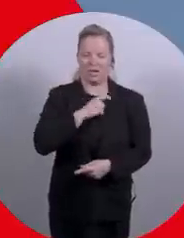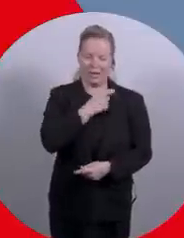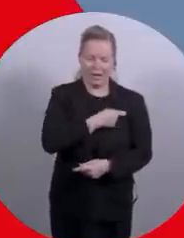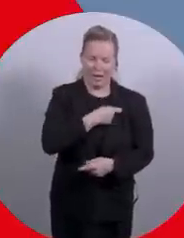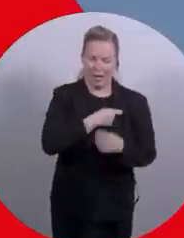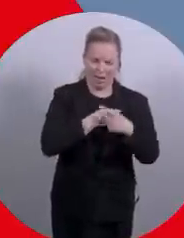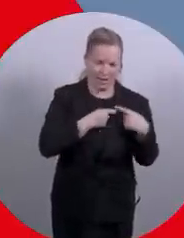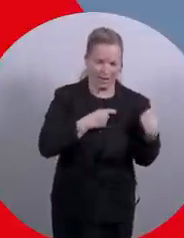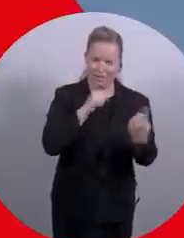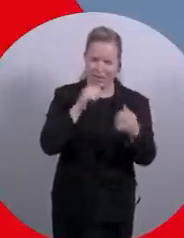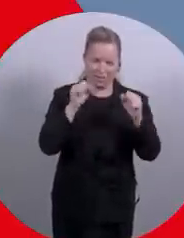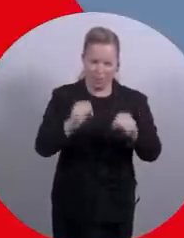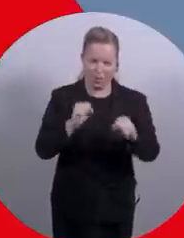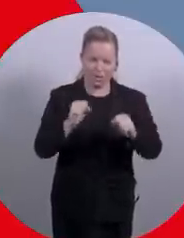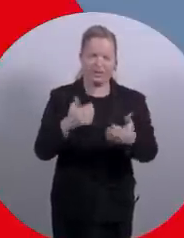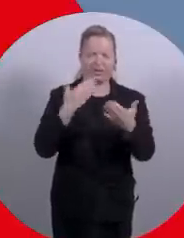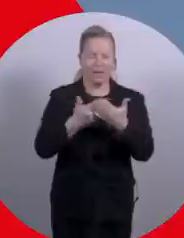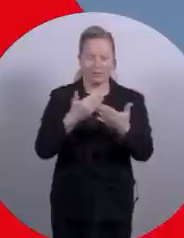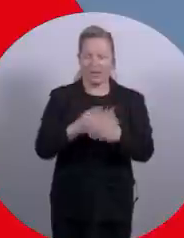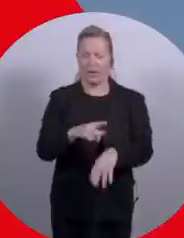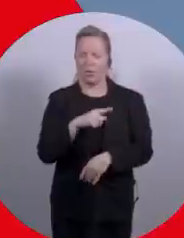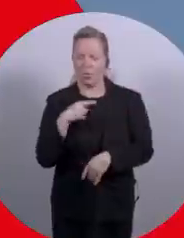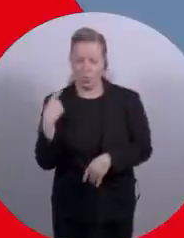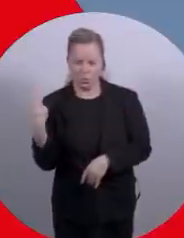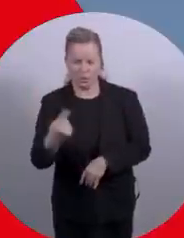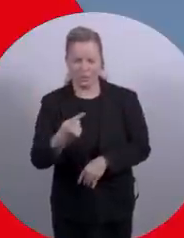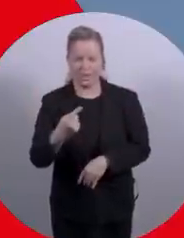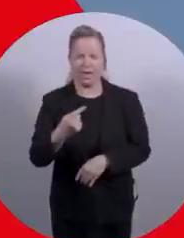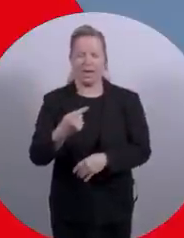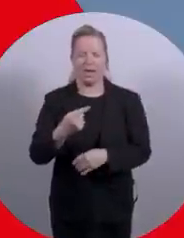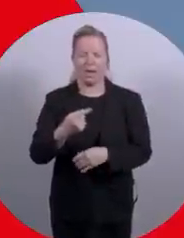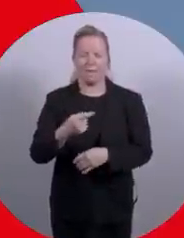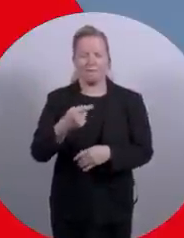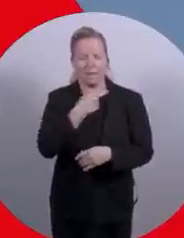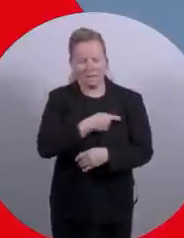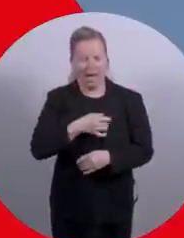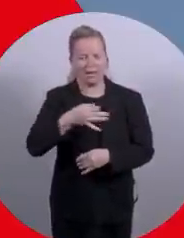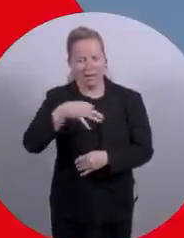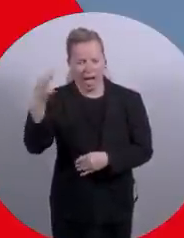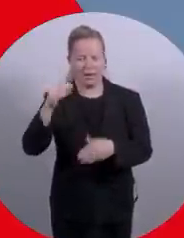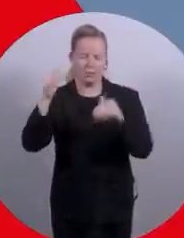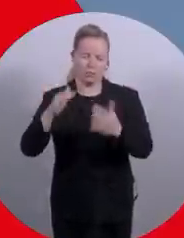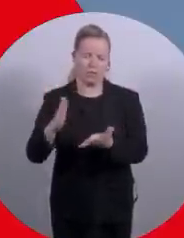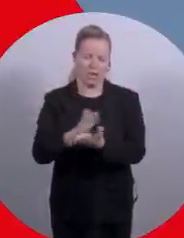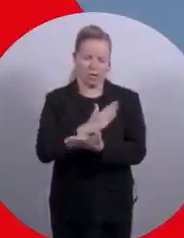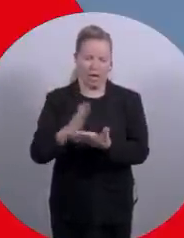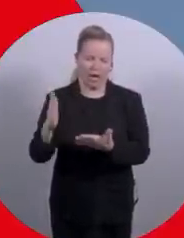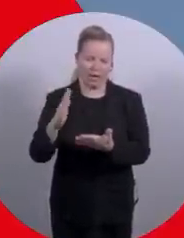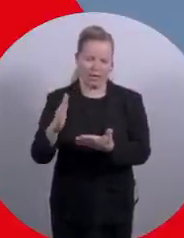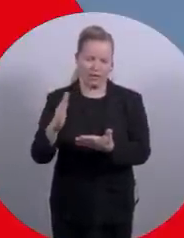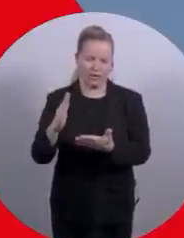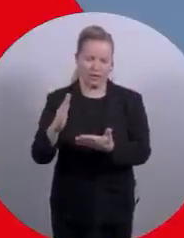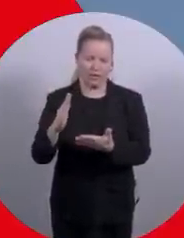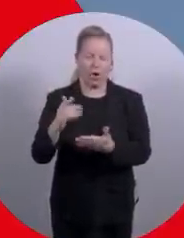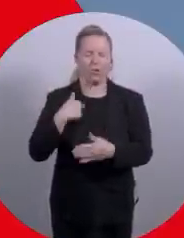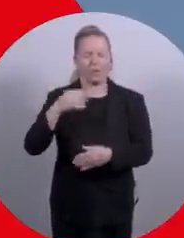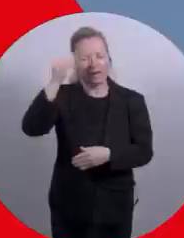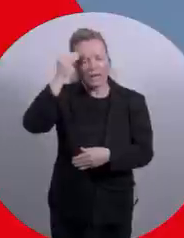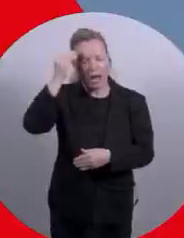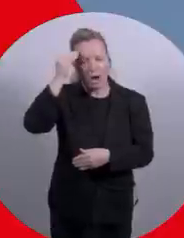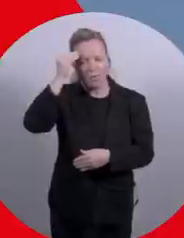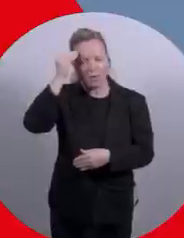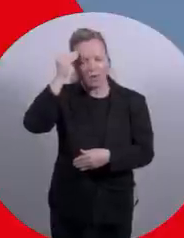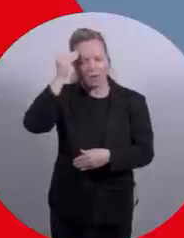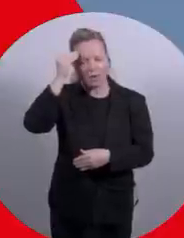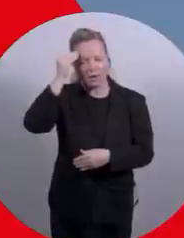nicht ermöglicht daher liegt heute an uns als Parteitag dies zu entscheiden und ich glaube das ist jetzt da das